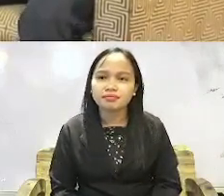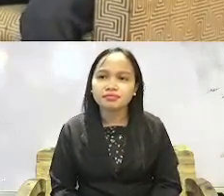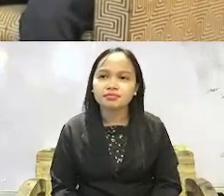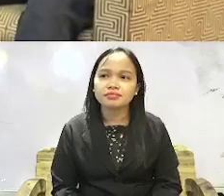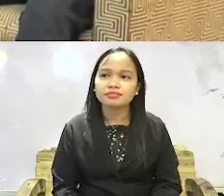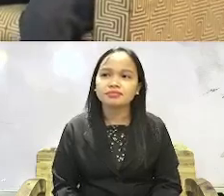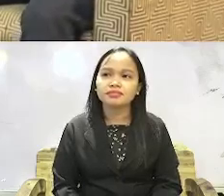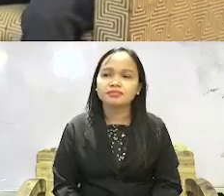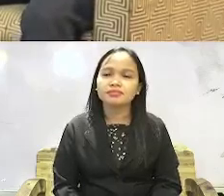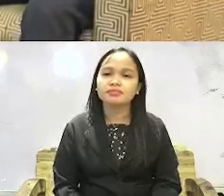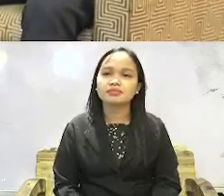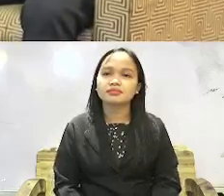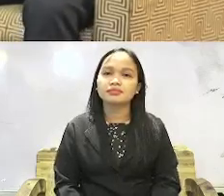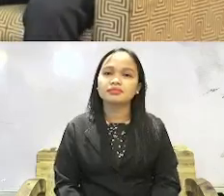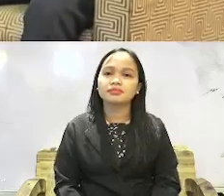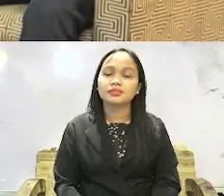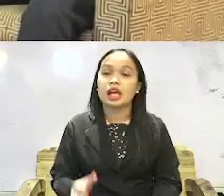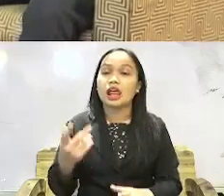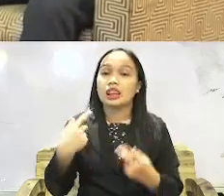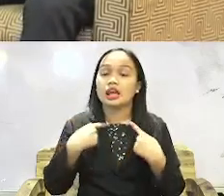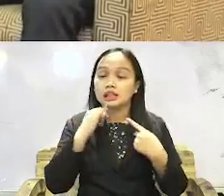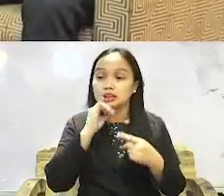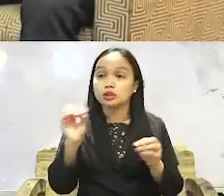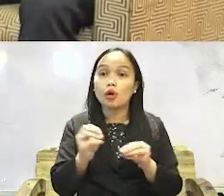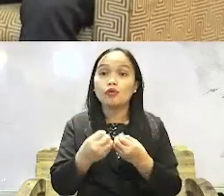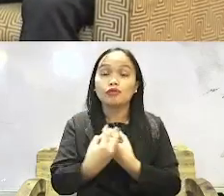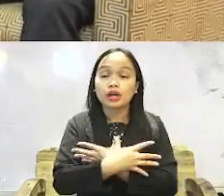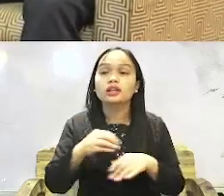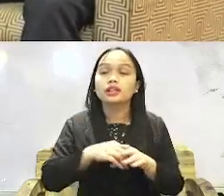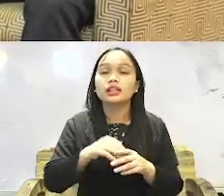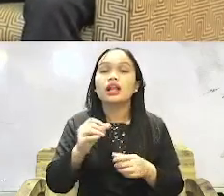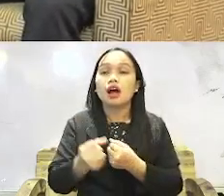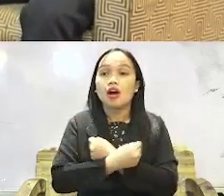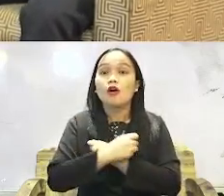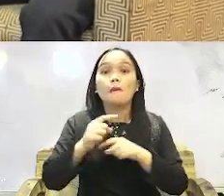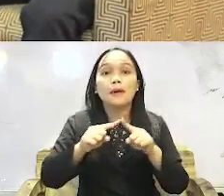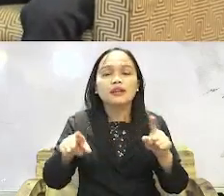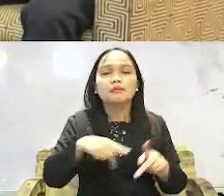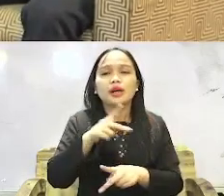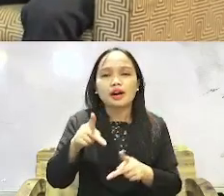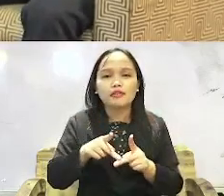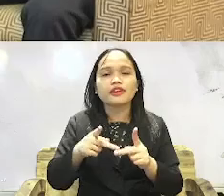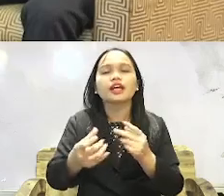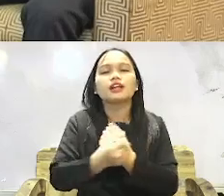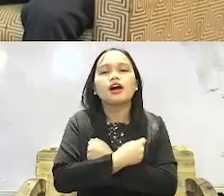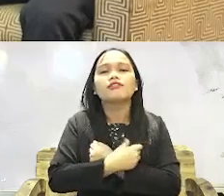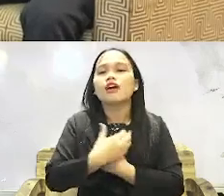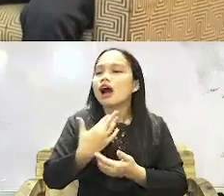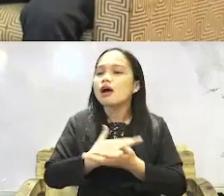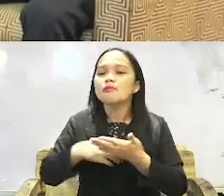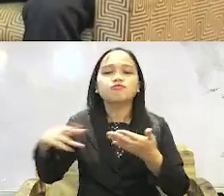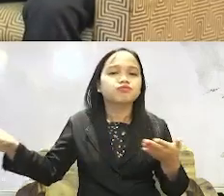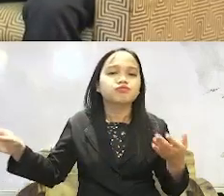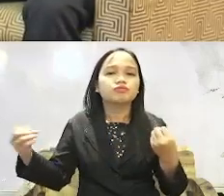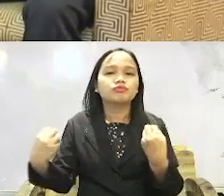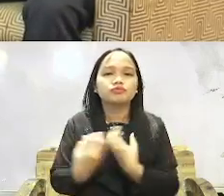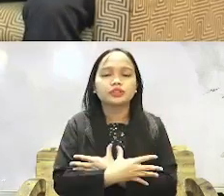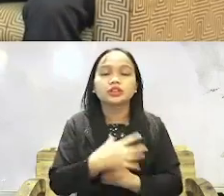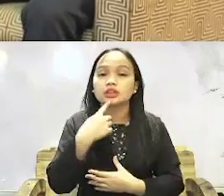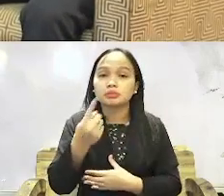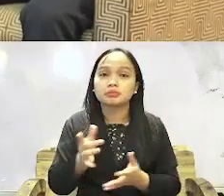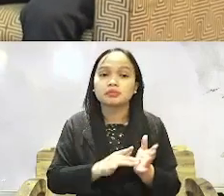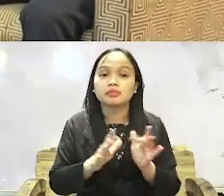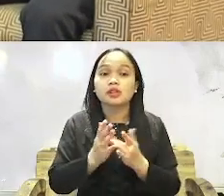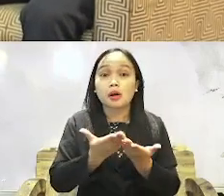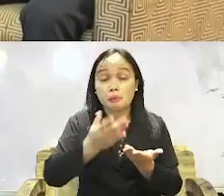Maliwanag. Sabi yan, there is no fear in love, but perfect love casted out fear. Amen. You see, maliwanag sinabi ng Bible,